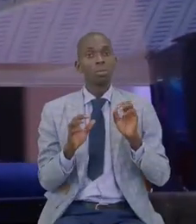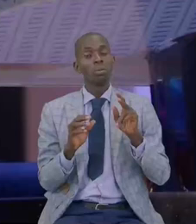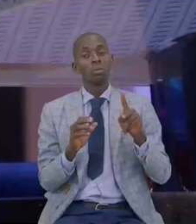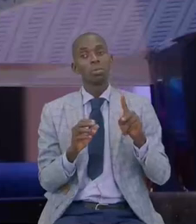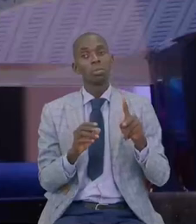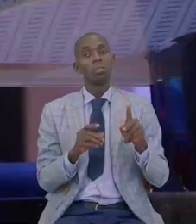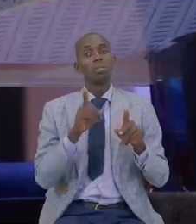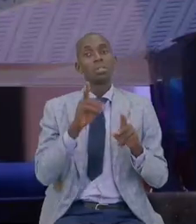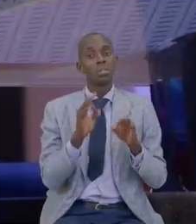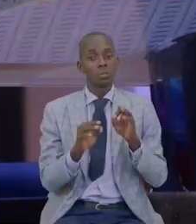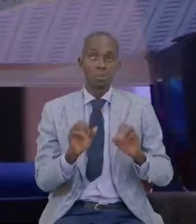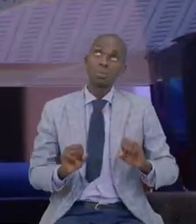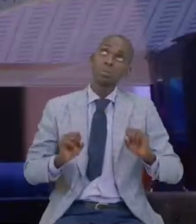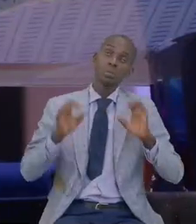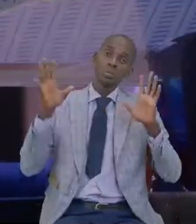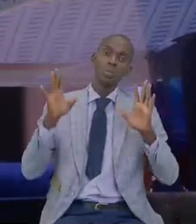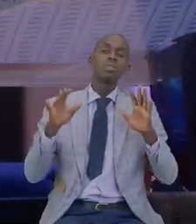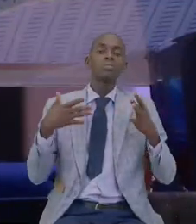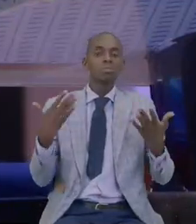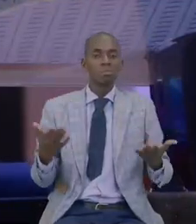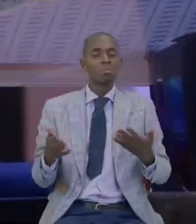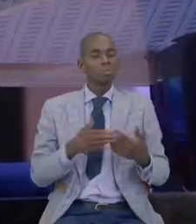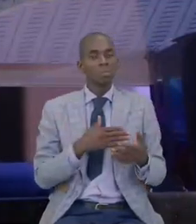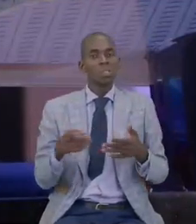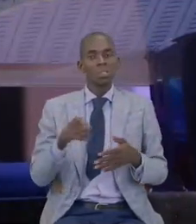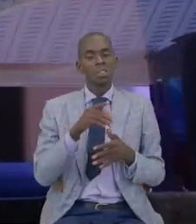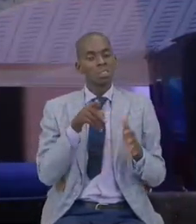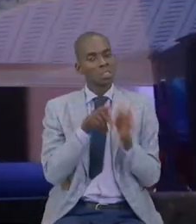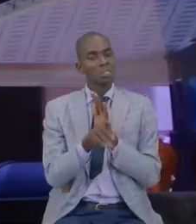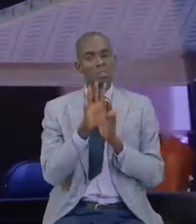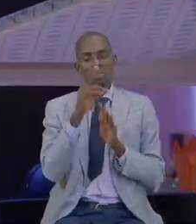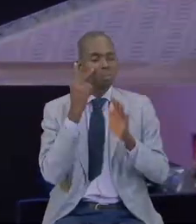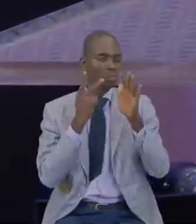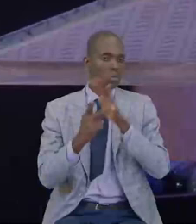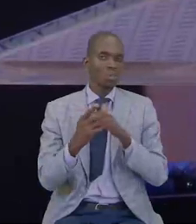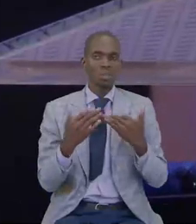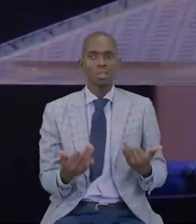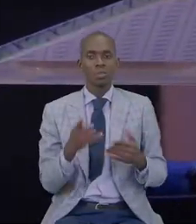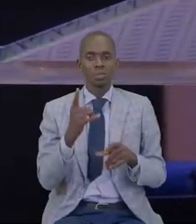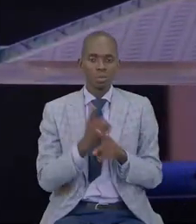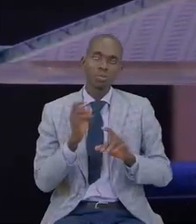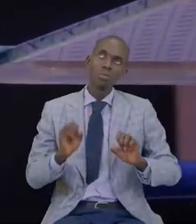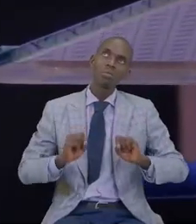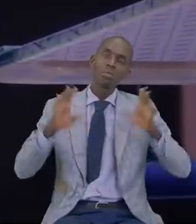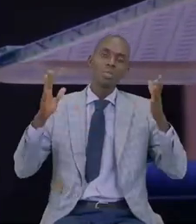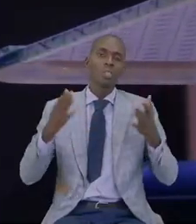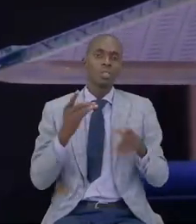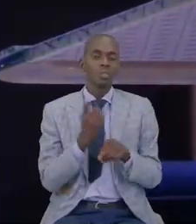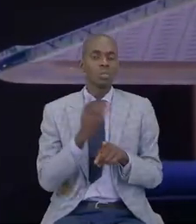ils ont déjà tué le rêve. Ils ont déjà tué la vision. Pourquoi vis-tu encore? Vis-tu seulement vivre sur la terre et tu as